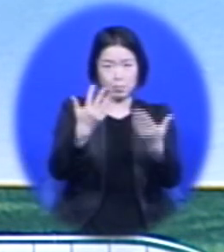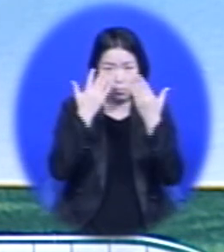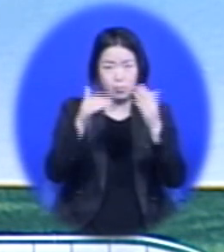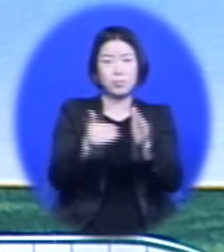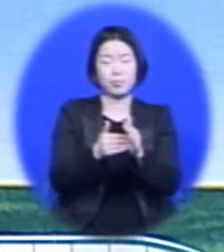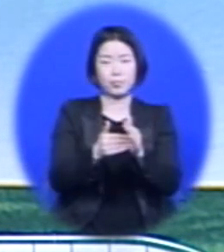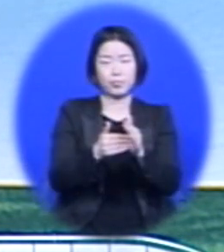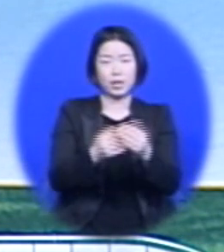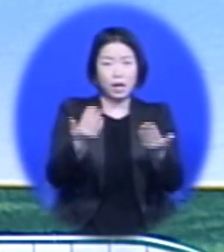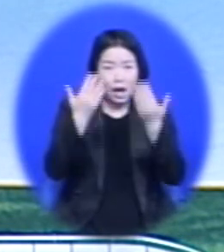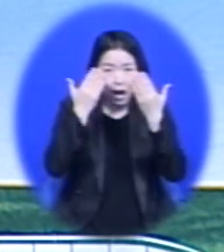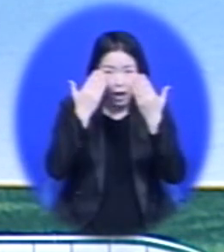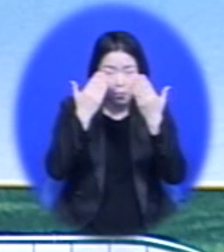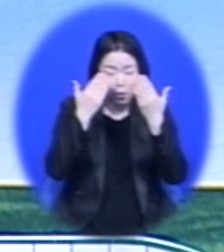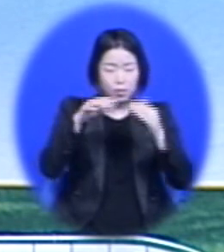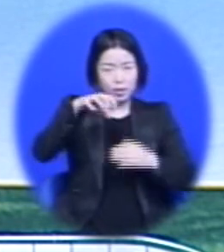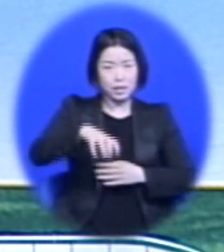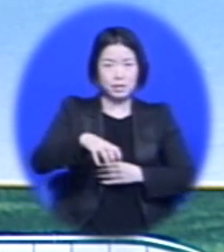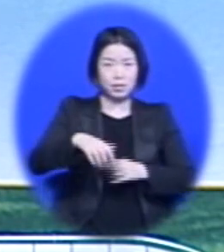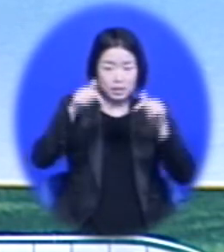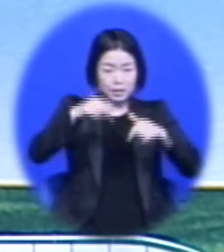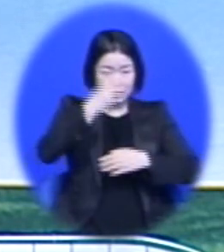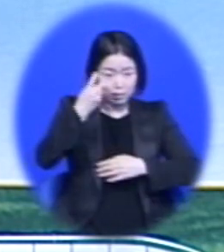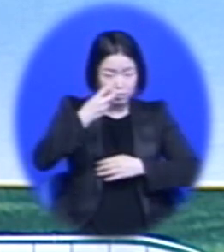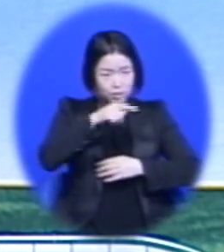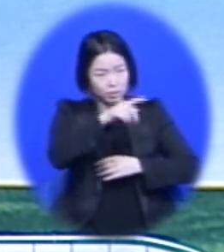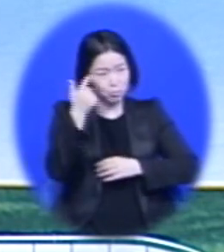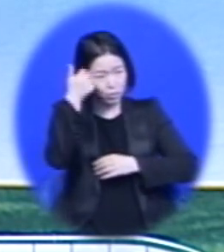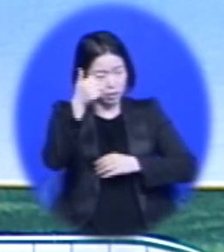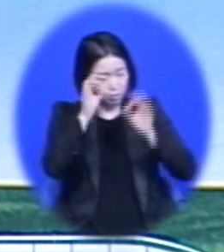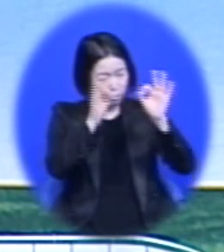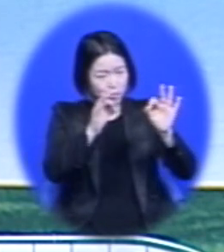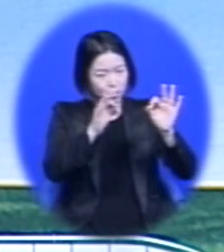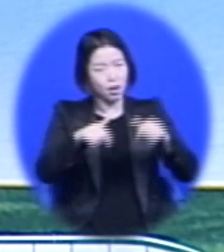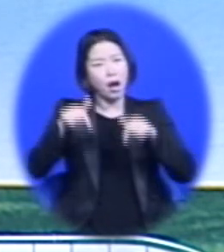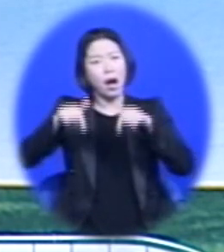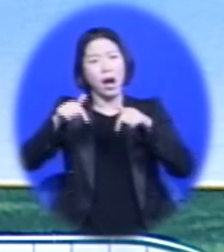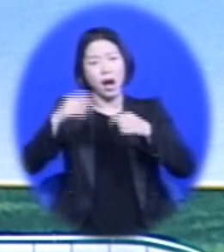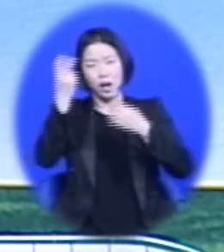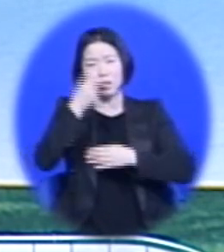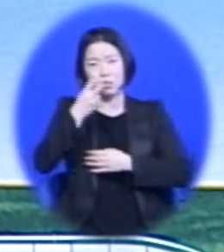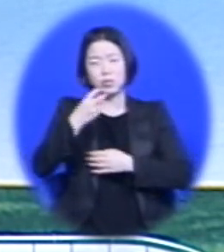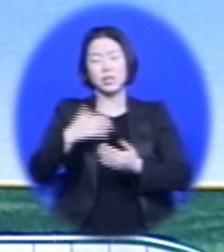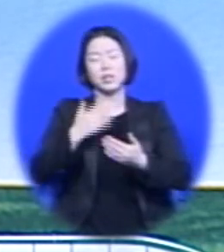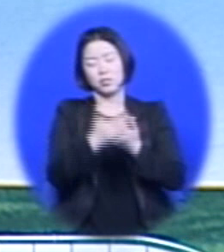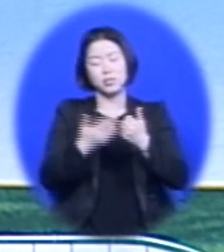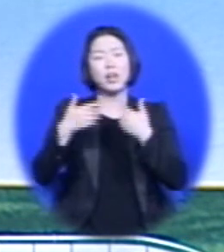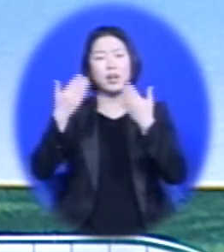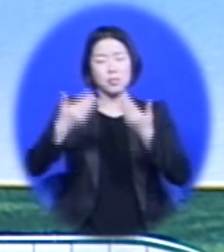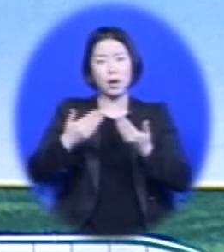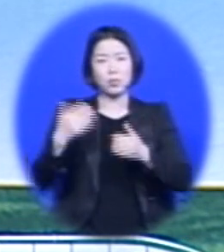근데 감옥에서 간수들이 이 존 버니언 목사님을 보면서 그들이 은혜 받고 감동을 받았습니다. 그 삶이